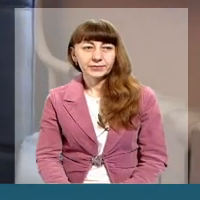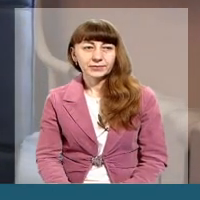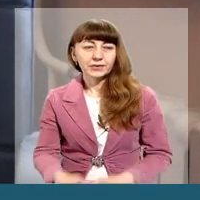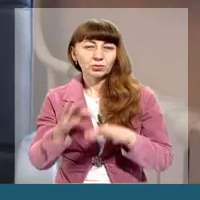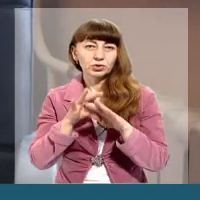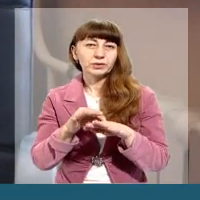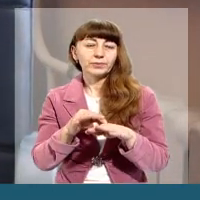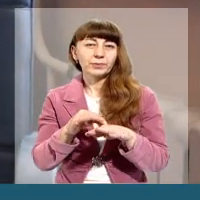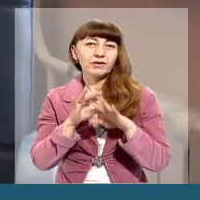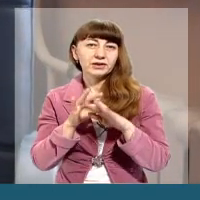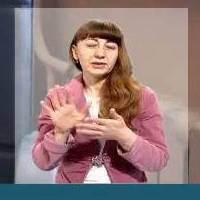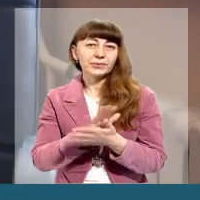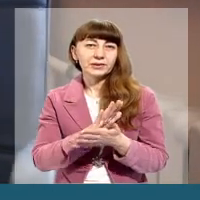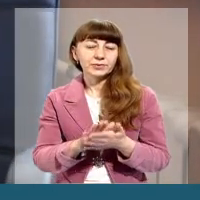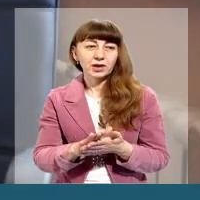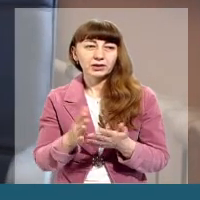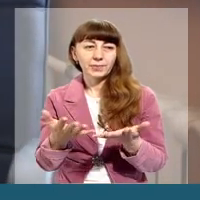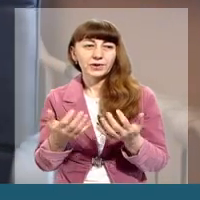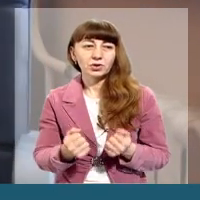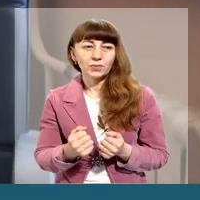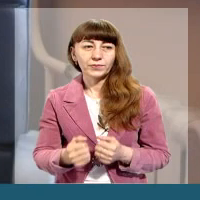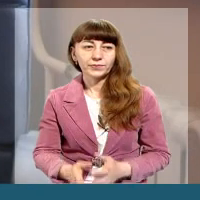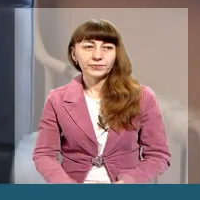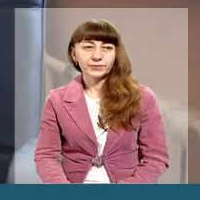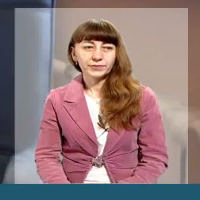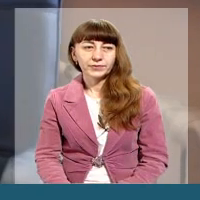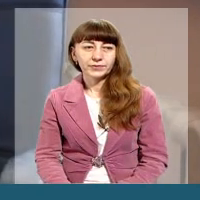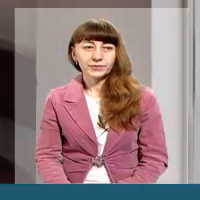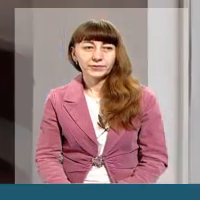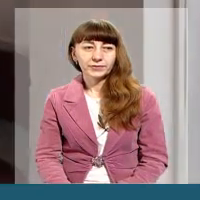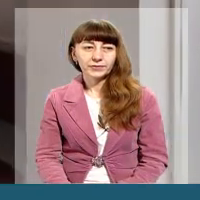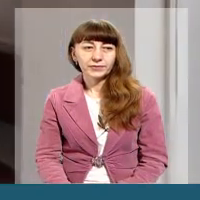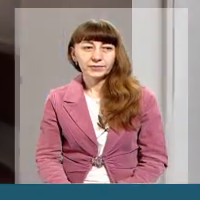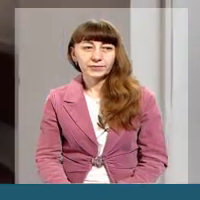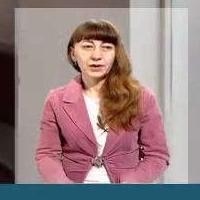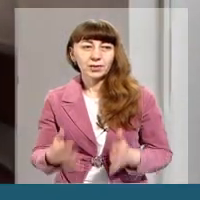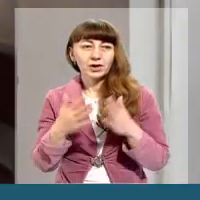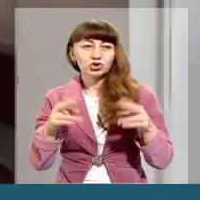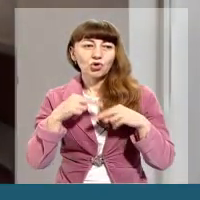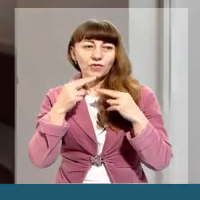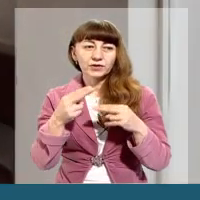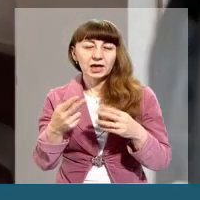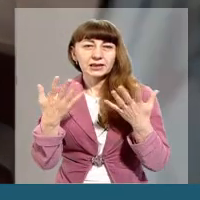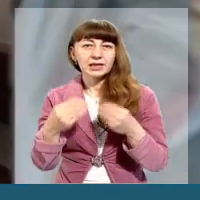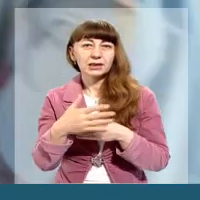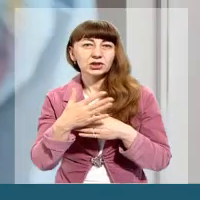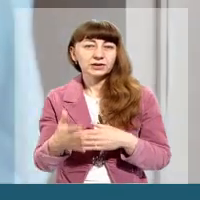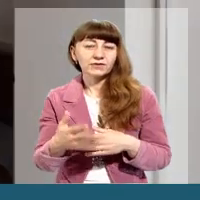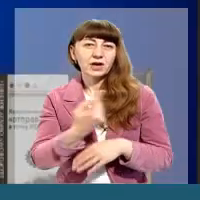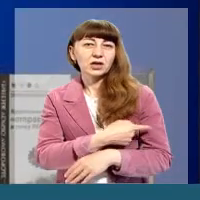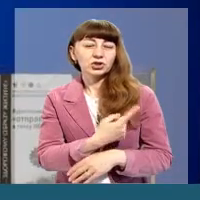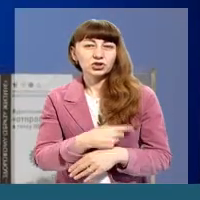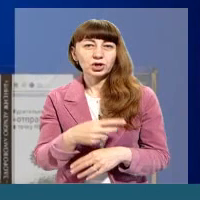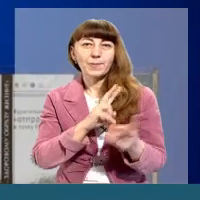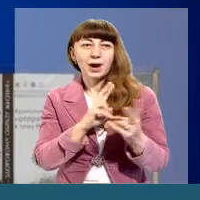проходить бесплатно в любое время, сначала весь в течение всего рабочего дня. Особое внимание в рамках Дня открытых дверей врачи